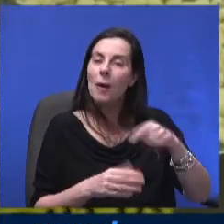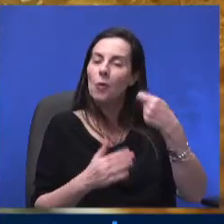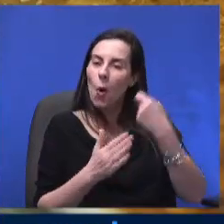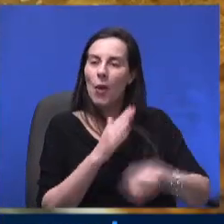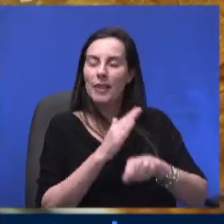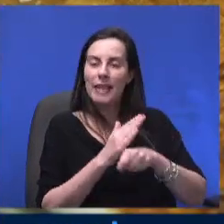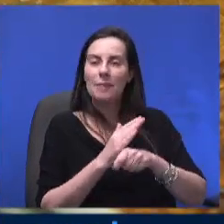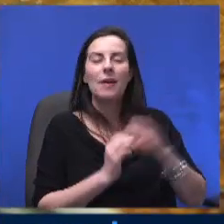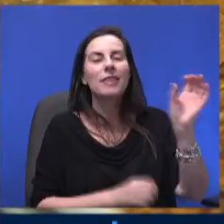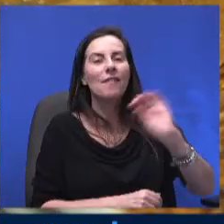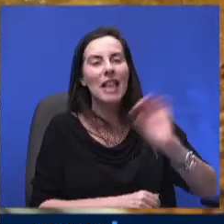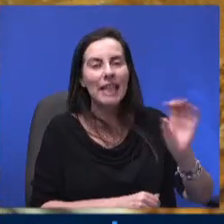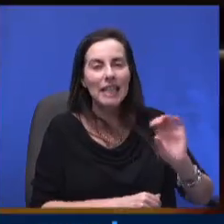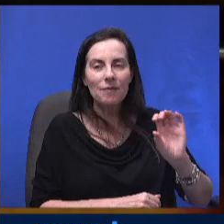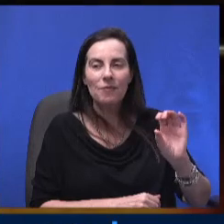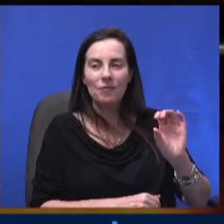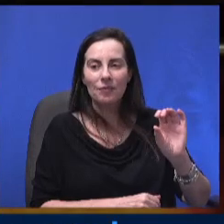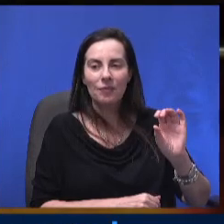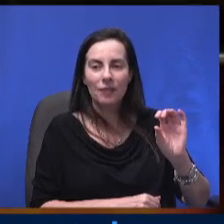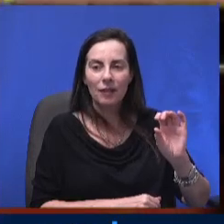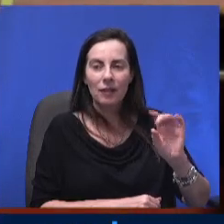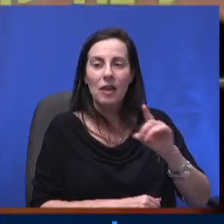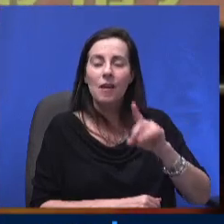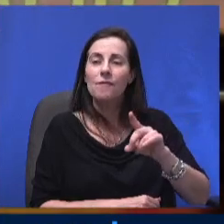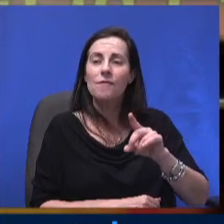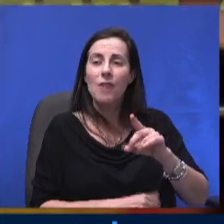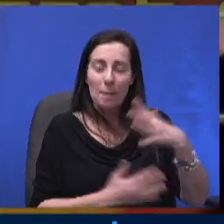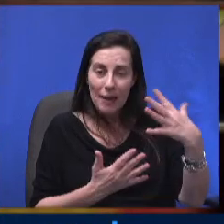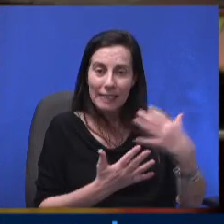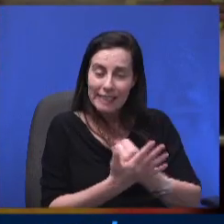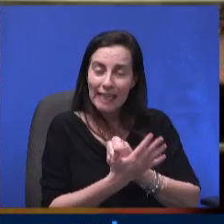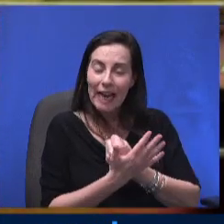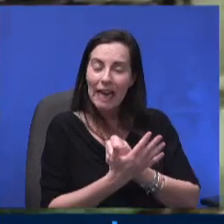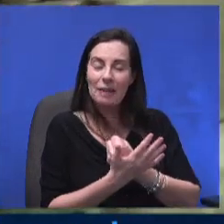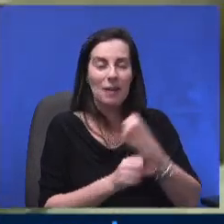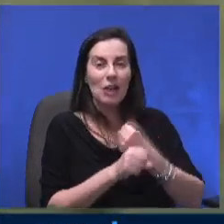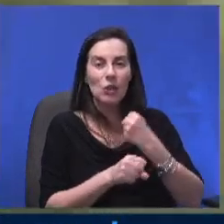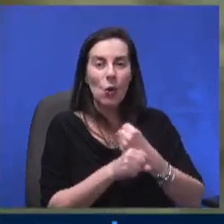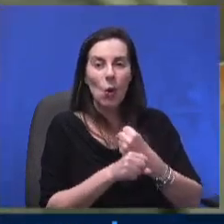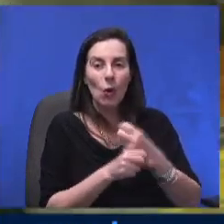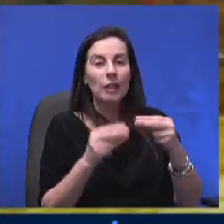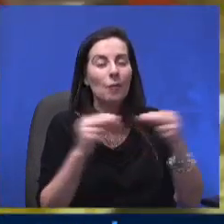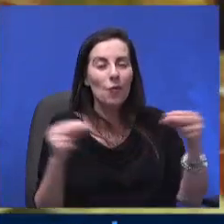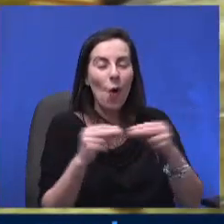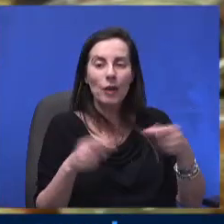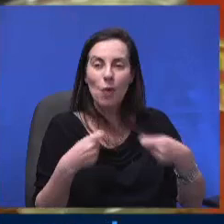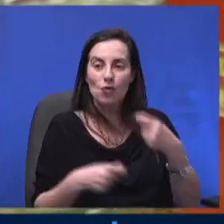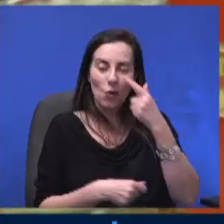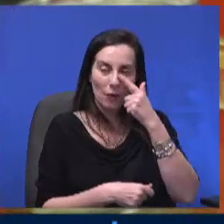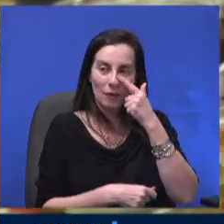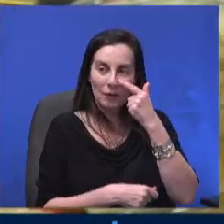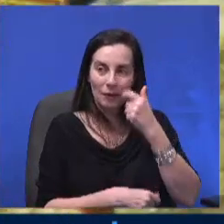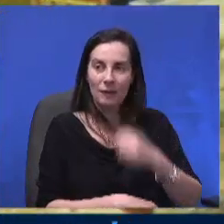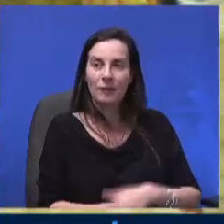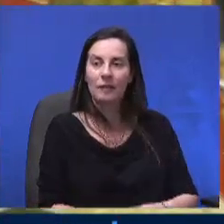והם בוחרים, והם מצליחים ליצור את החמוצים בשוק. שלום. ברוכים הבאים. מה